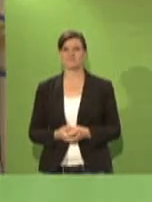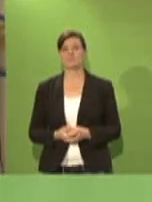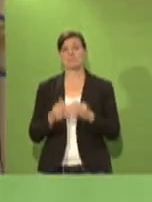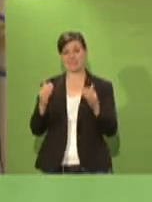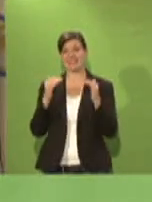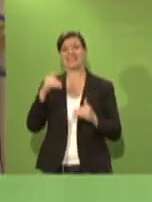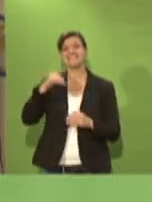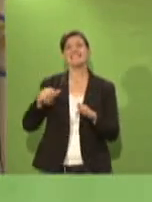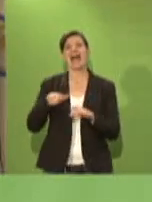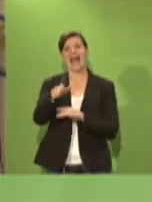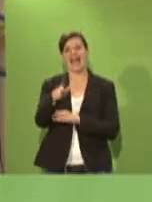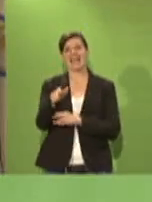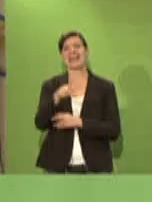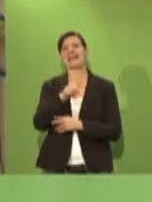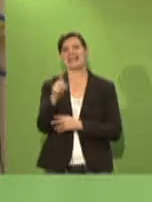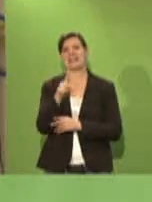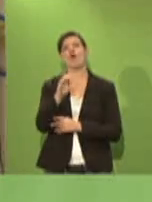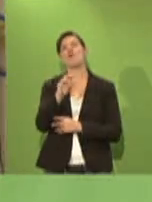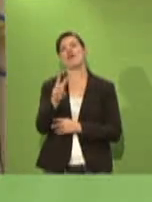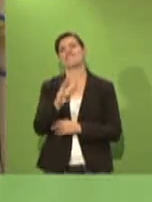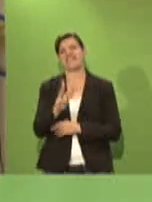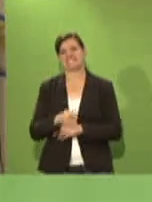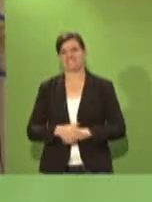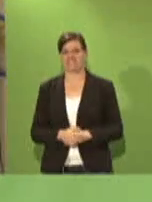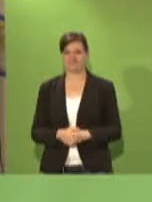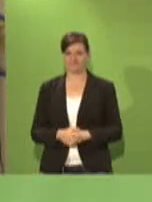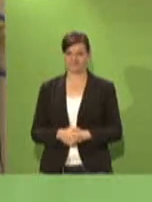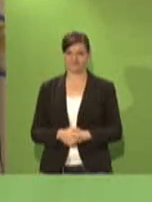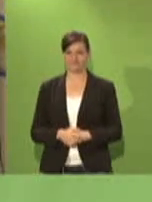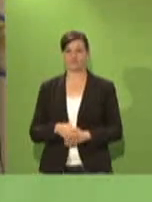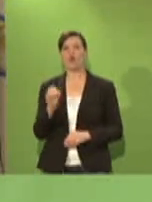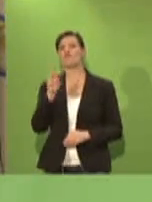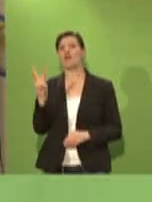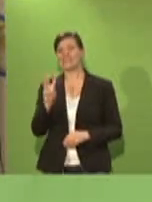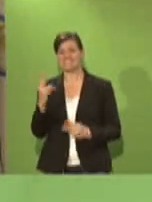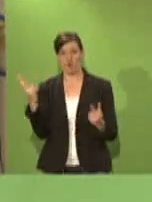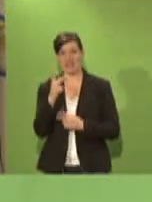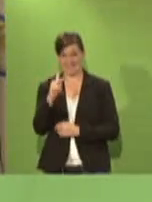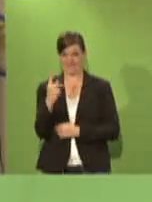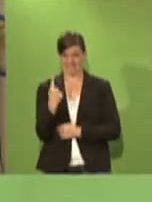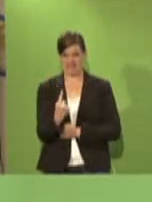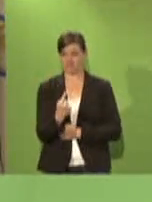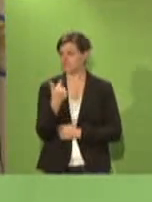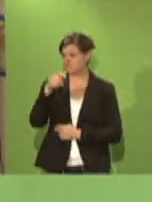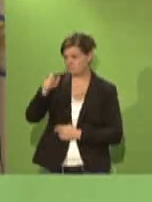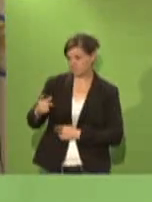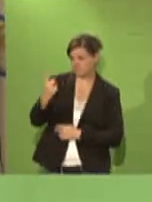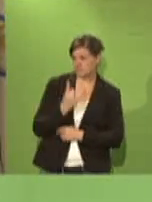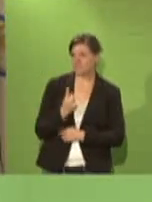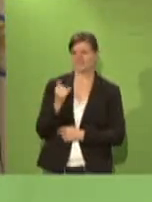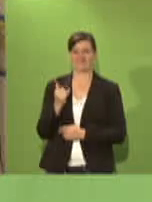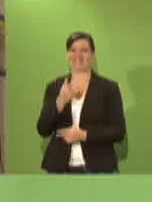an den Niederrhein, nach Kleve, mit dem OV Weeze. OV Weeze oder Kleve? Da, sehr